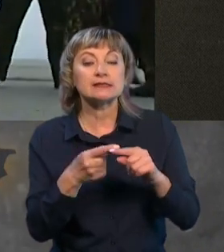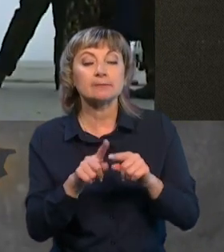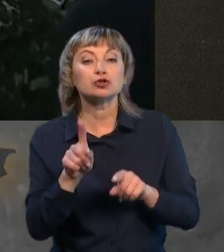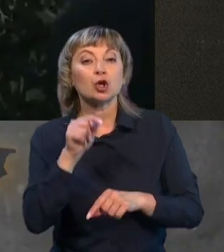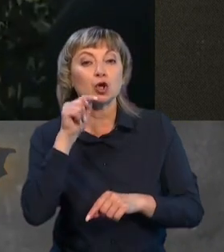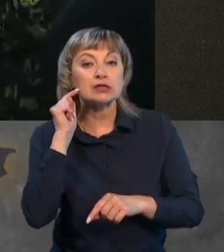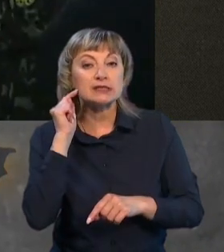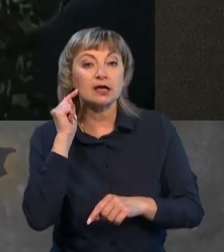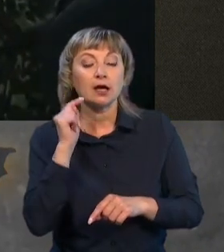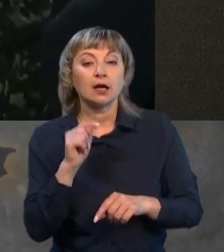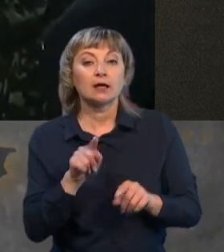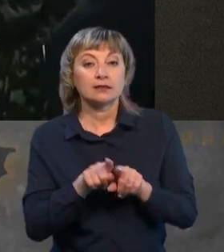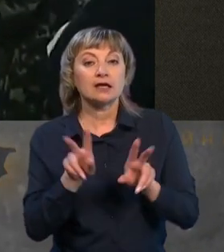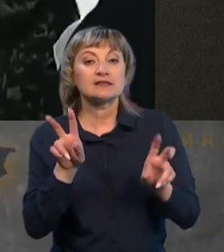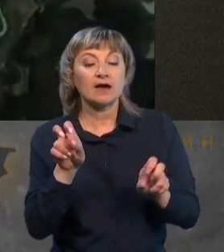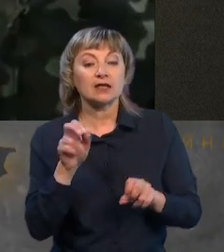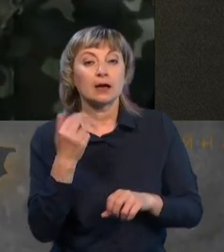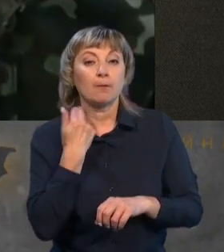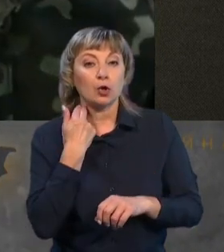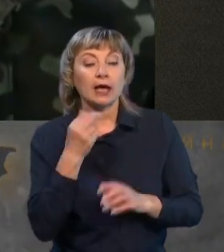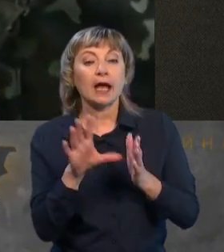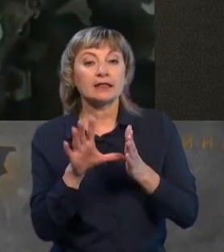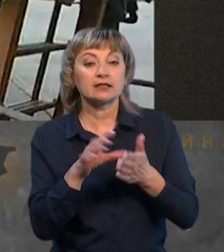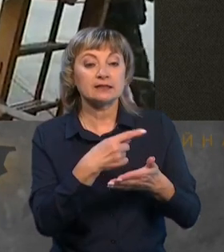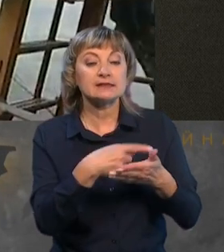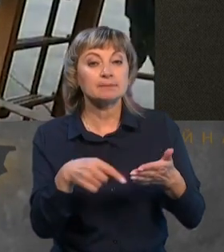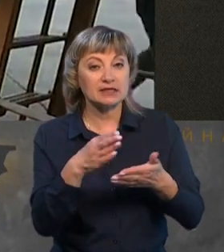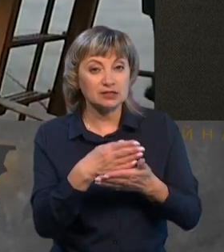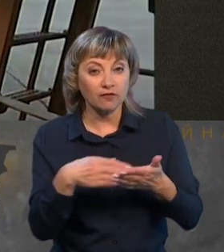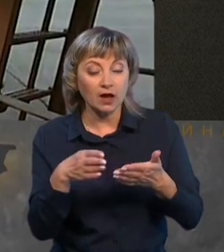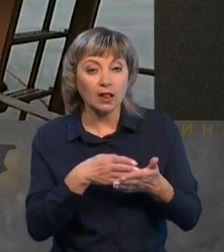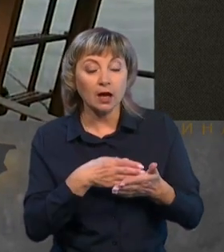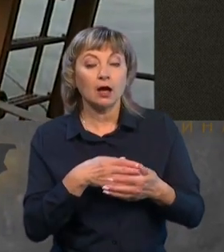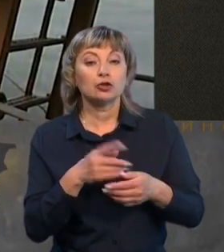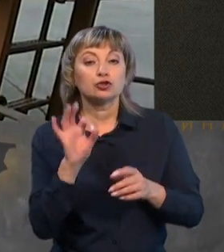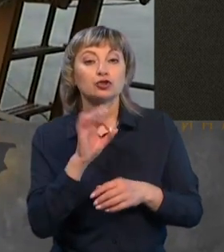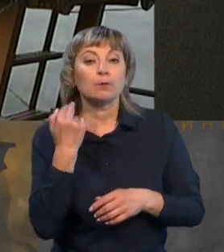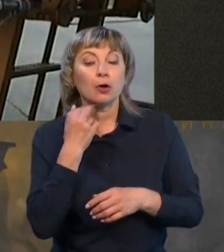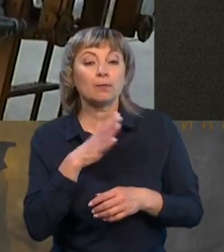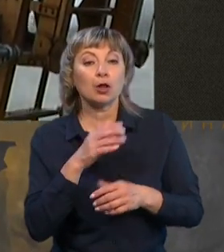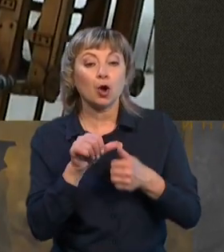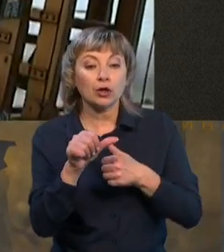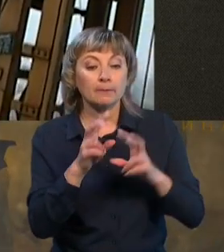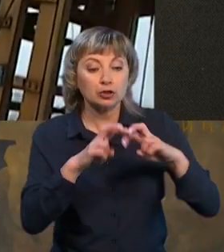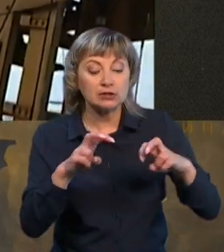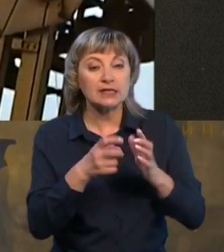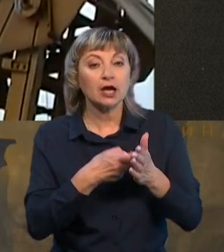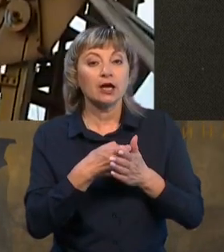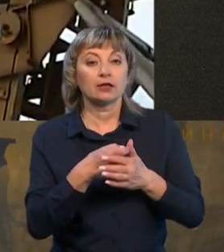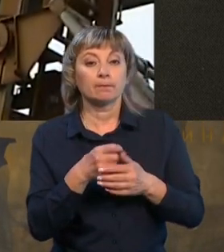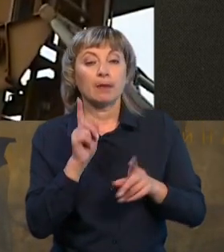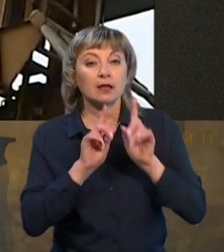Так звані борги енергетичні списували щодо боргів Це була саме дослідження парламенту ніяких